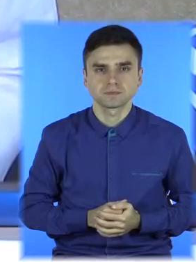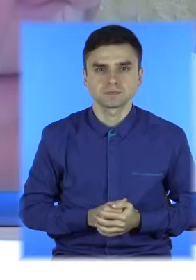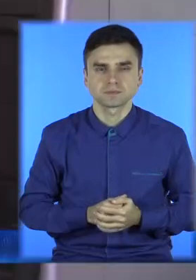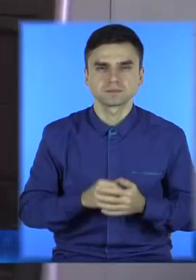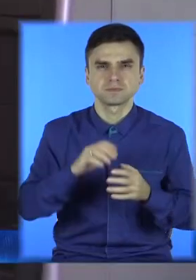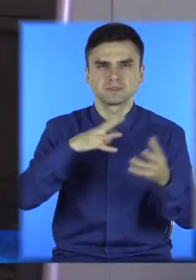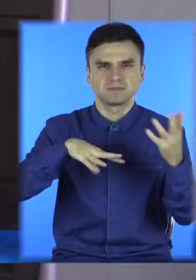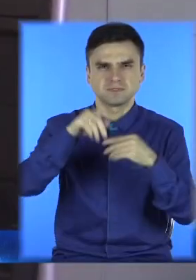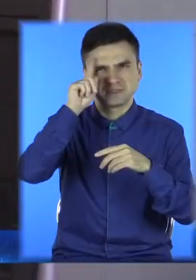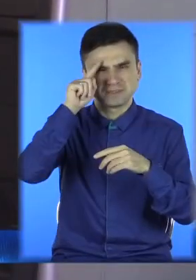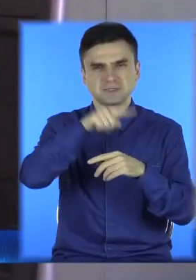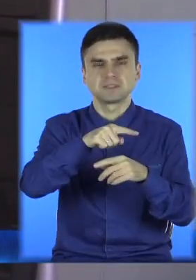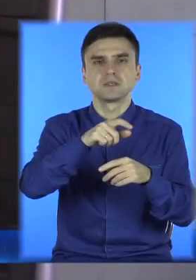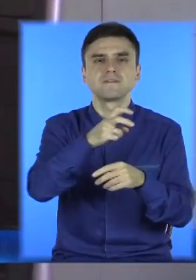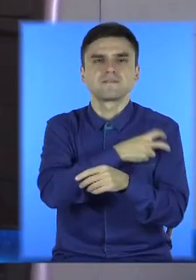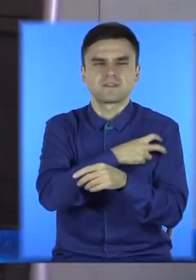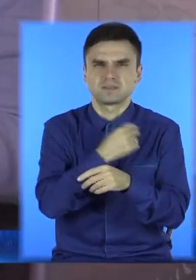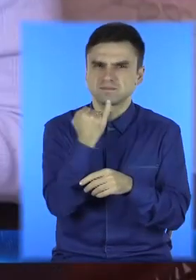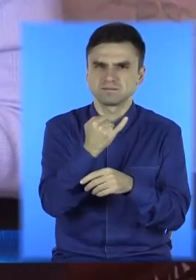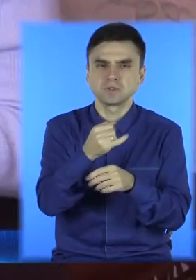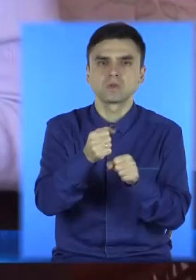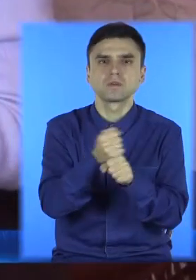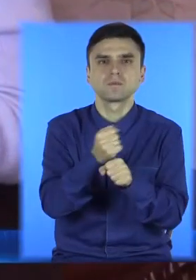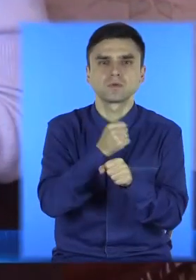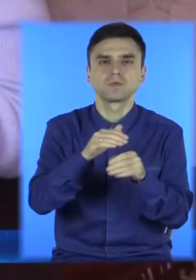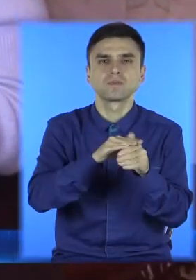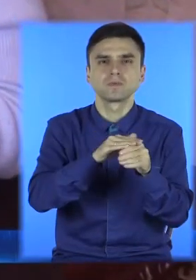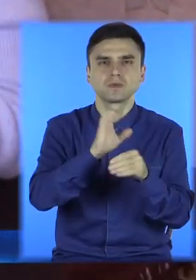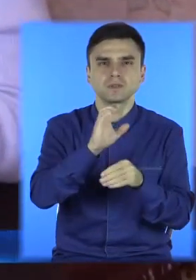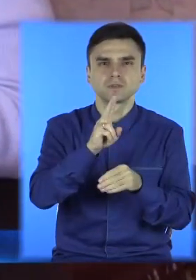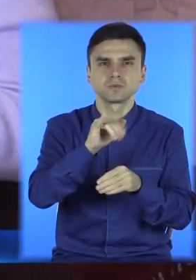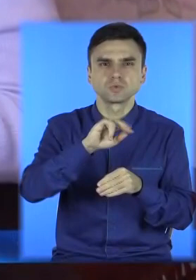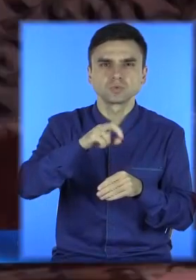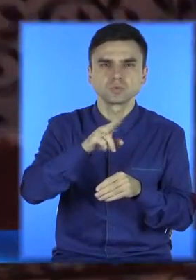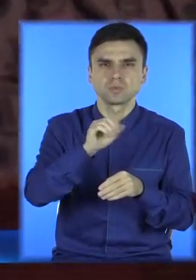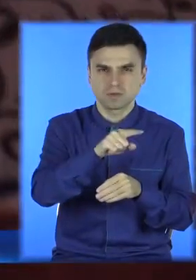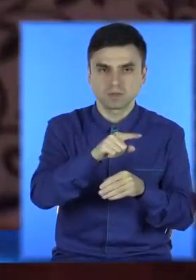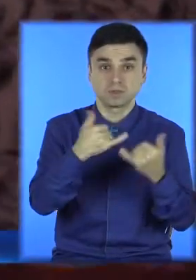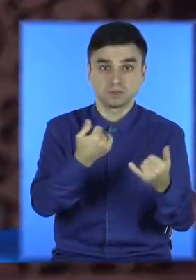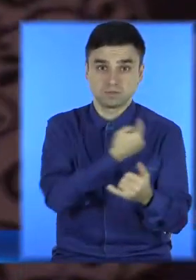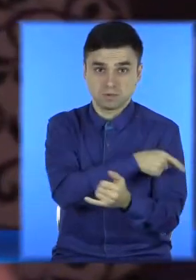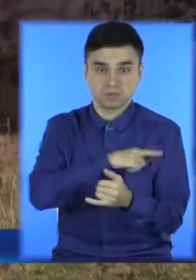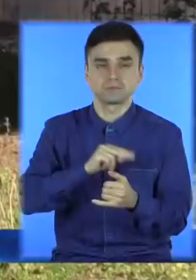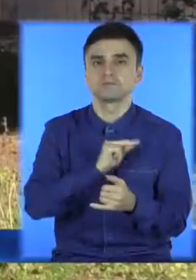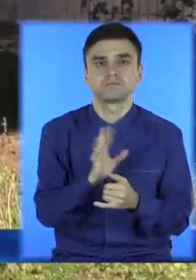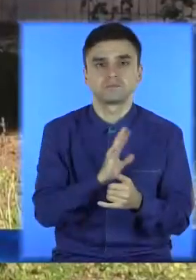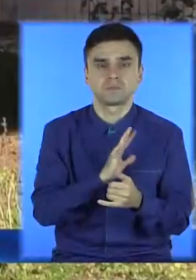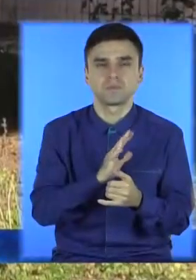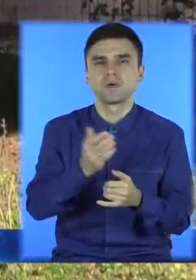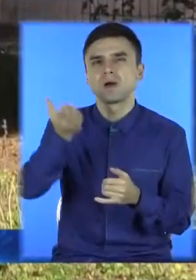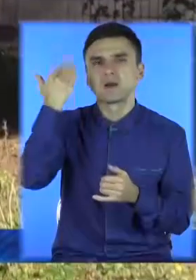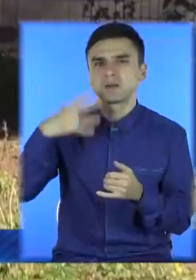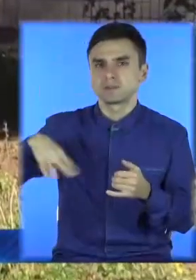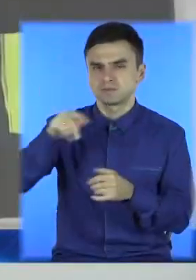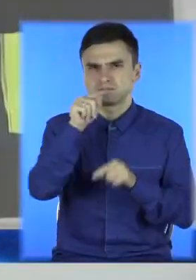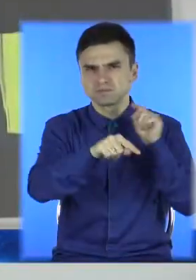пацієнти звинувачували його в халатності та причетності до махінацій з імплантами. Інформацію про те, що травматолог більше не